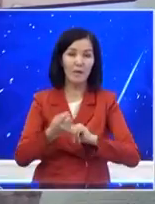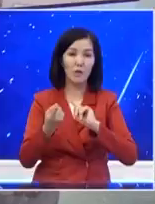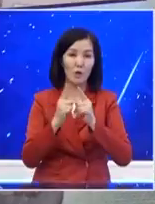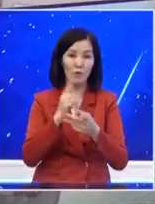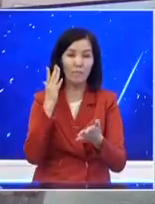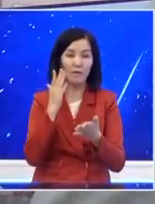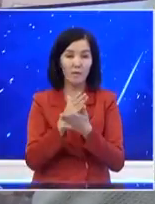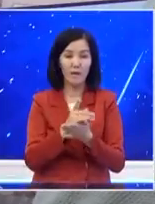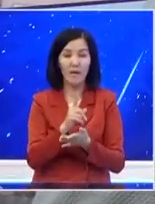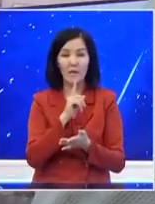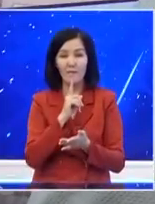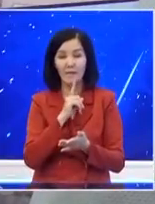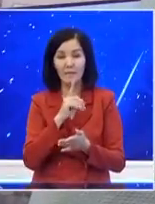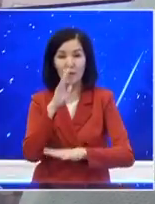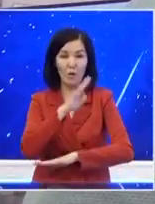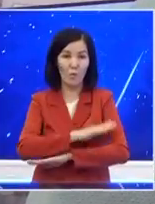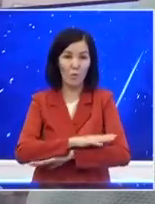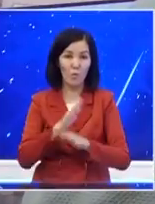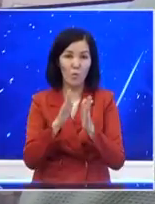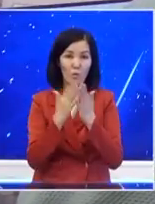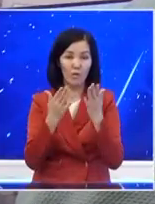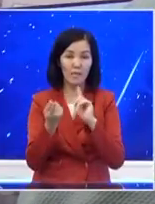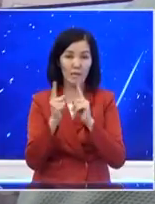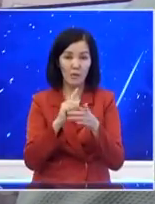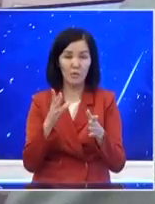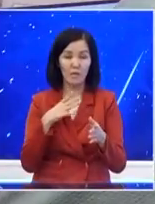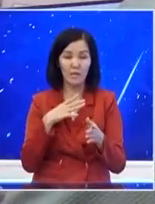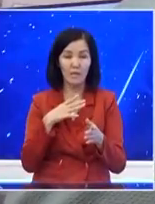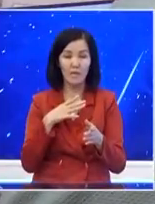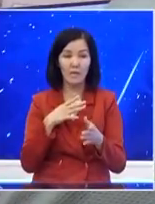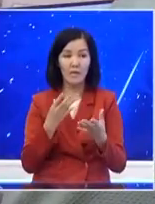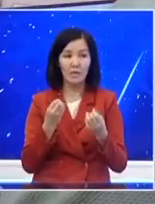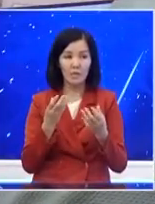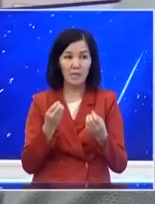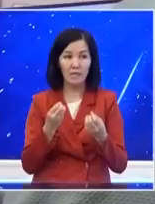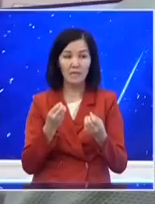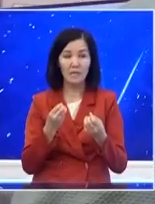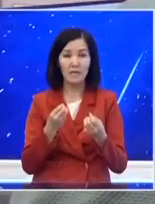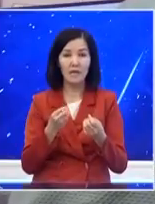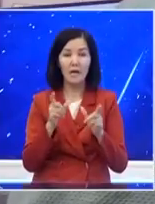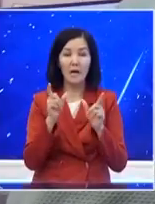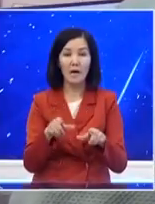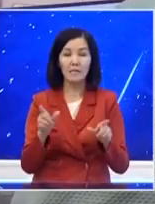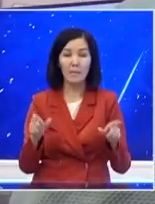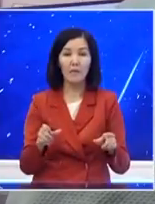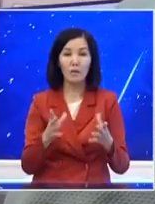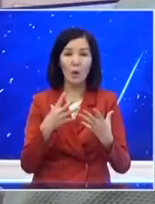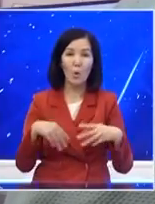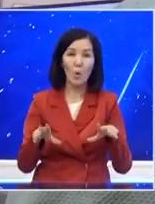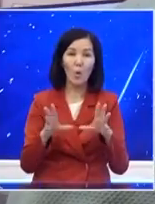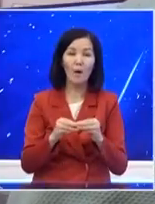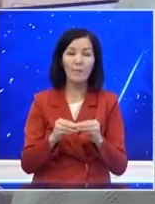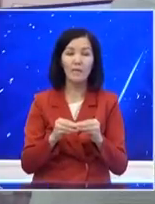аударды, физика оқулықтарын аударды, сонымен бірге жаралыстану туралы оқулықтар аударды. Және де басқа азаматтық қоғамның